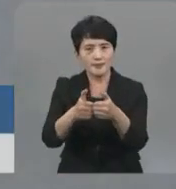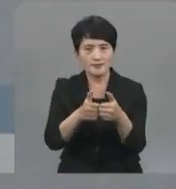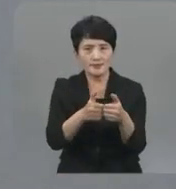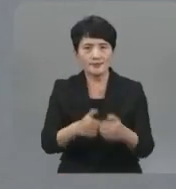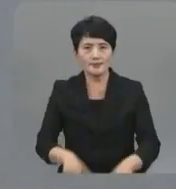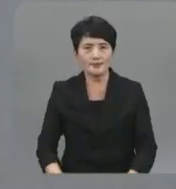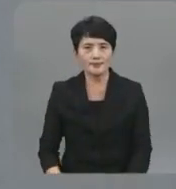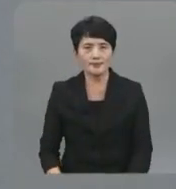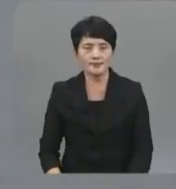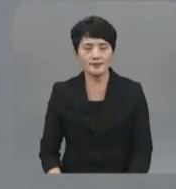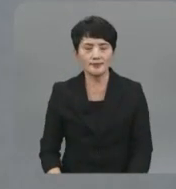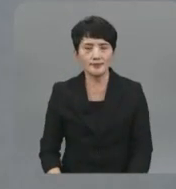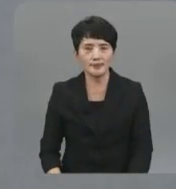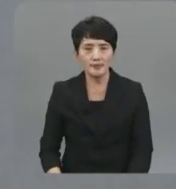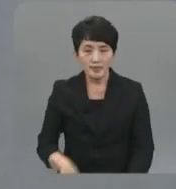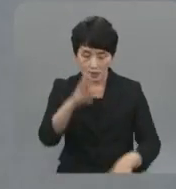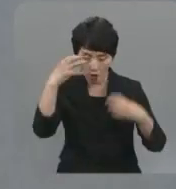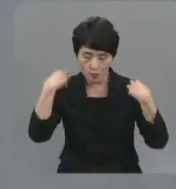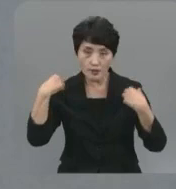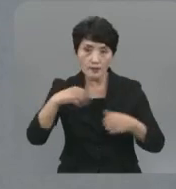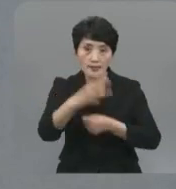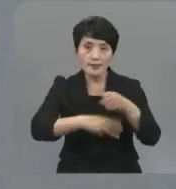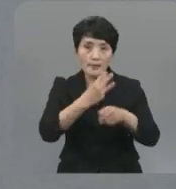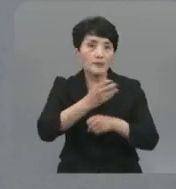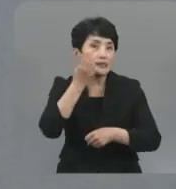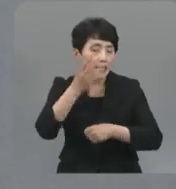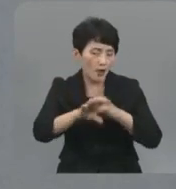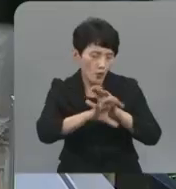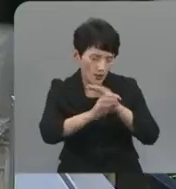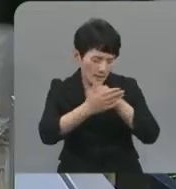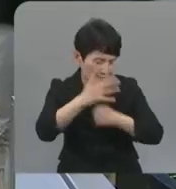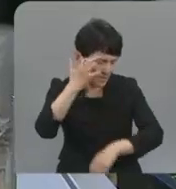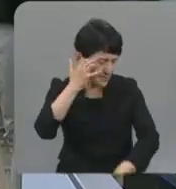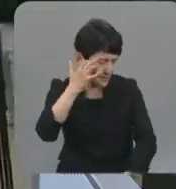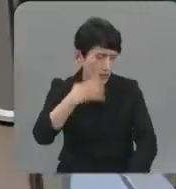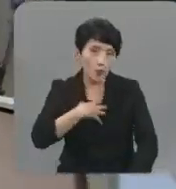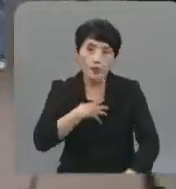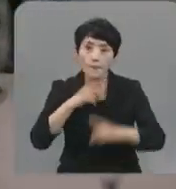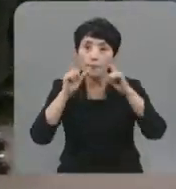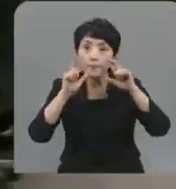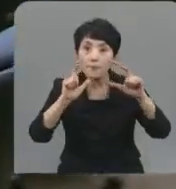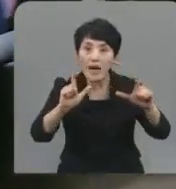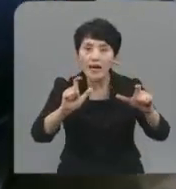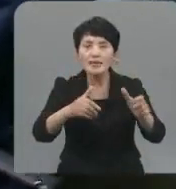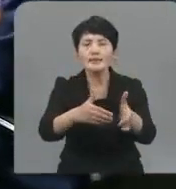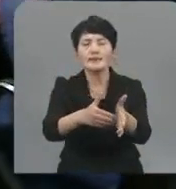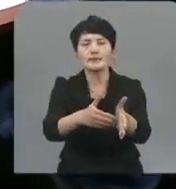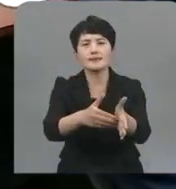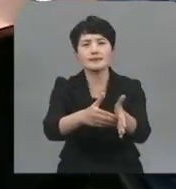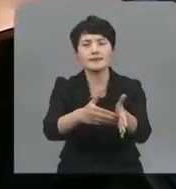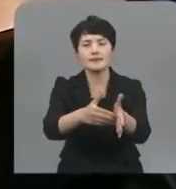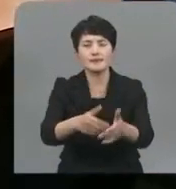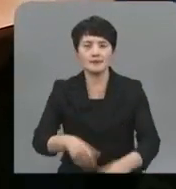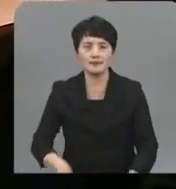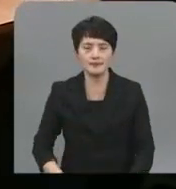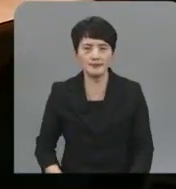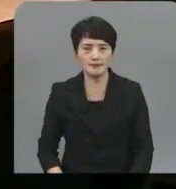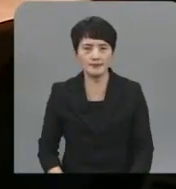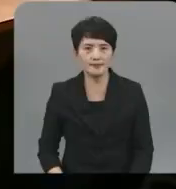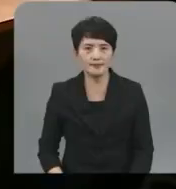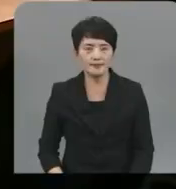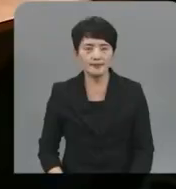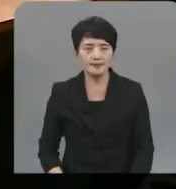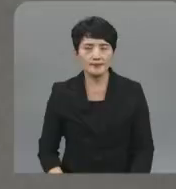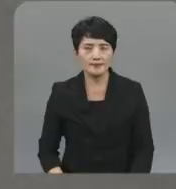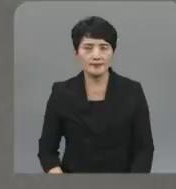đã chủ trì cuộc họp lần thứ 691 của Ủy ban và cũng là lần họp cuối cùng Ủy ban phòng chống tai nạn và quản lý an toàn Trung ương